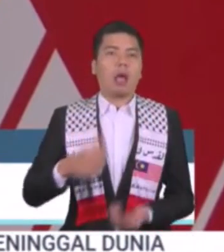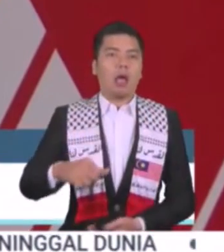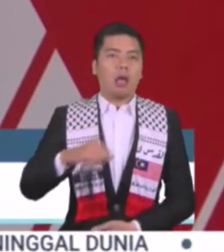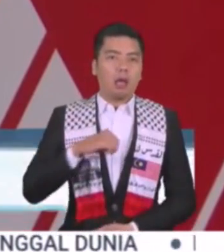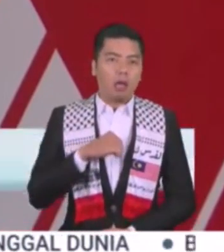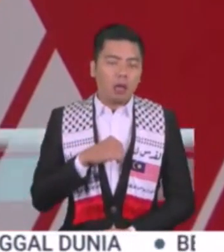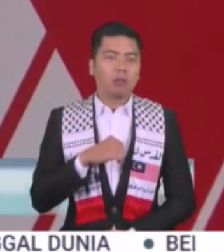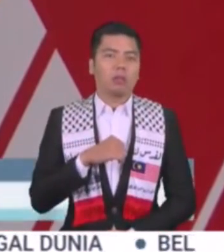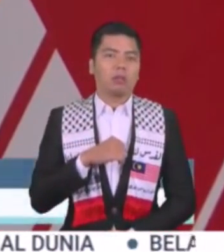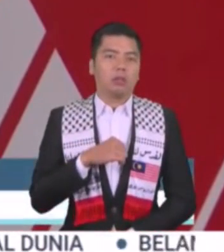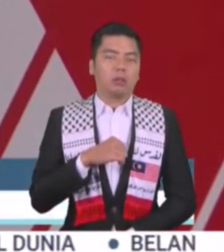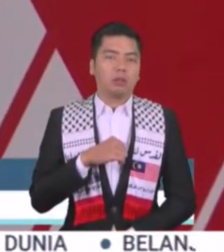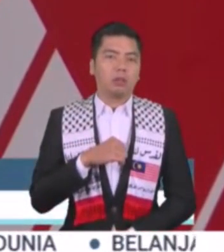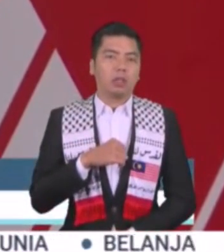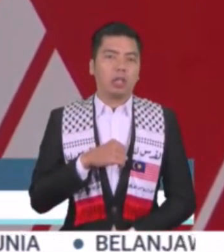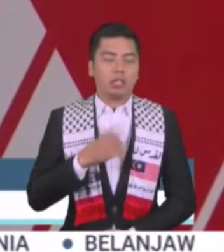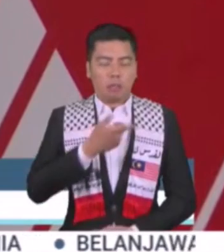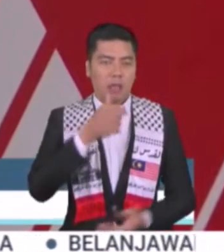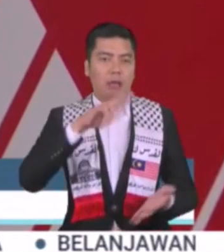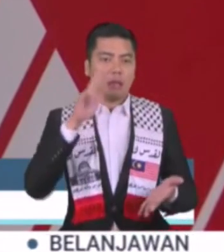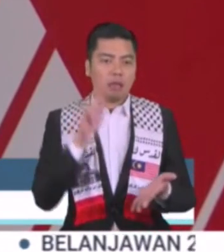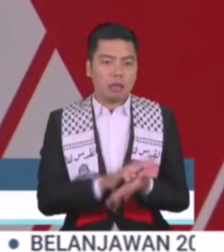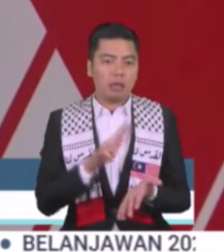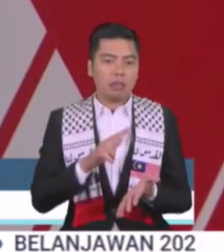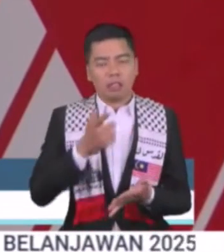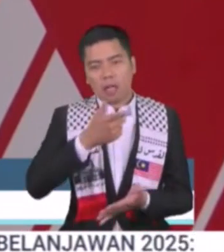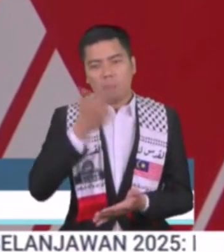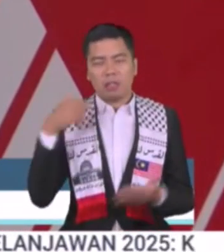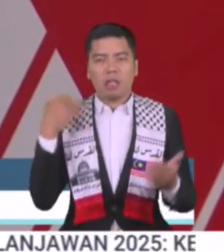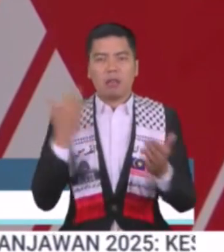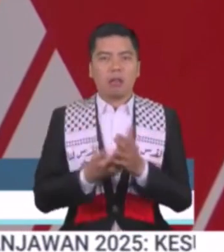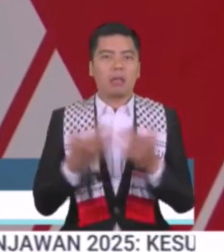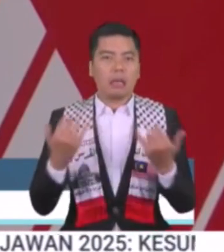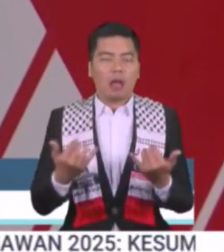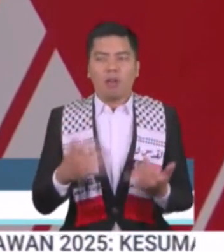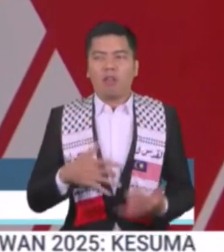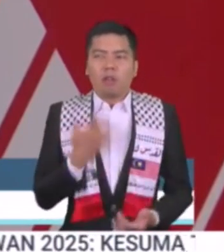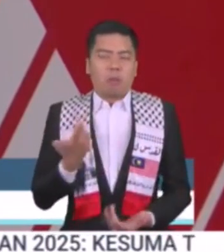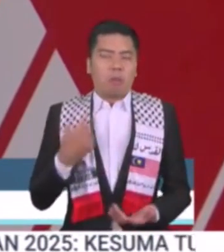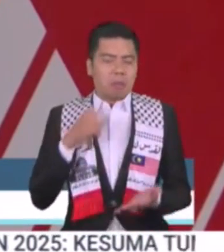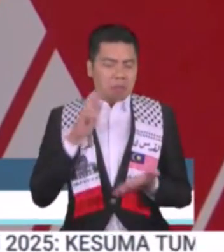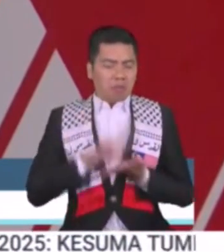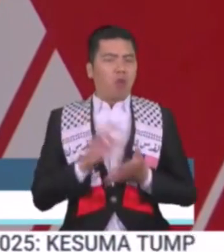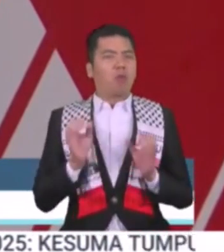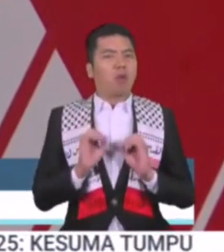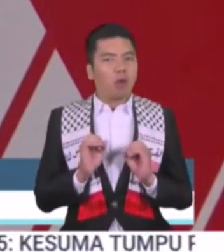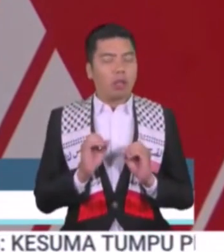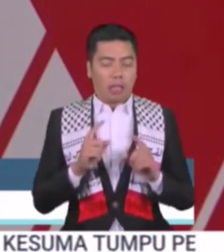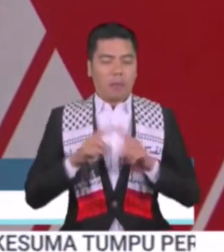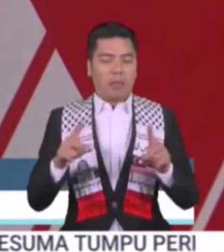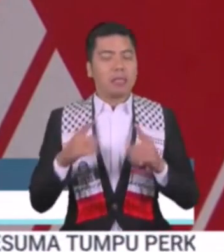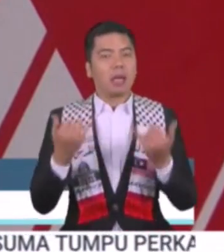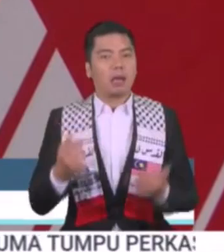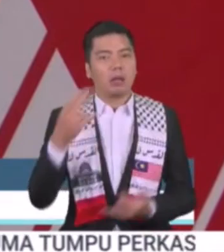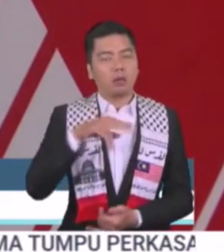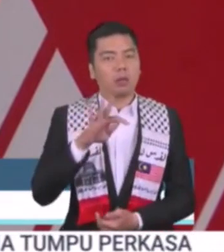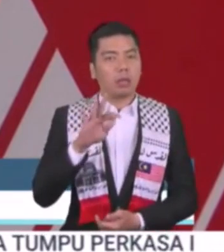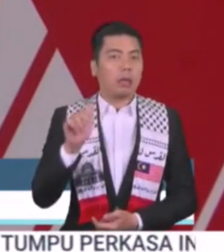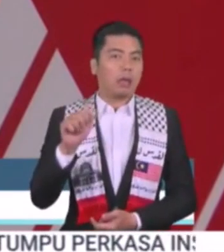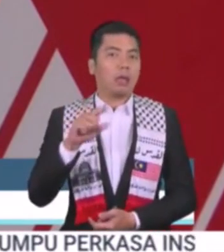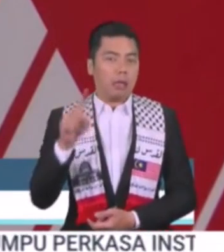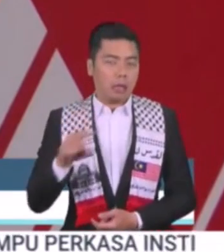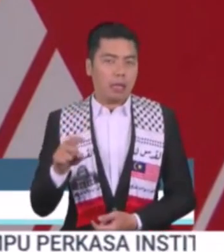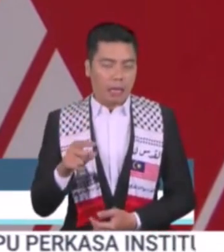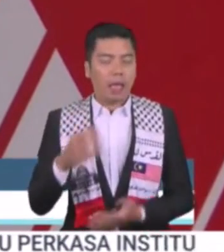diperakui, diiktiraf. Mungkin selama ini dia tak rasa dia ada diiktiraf, kan? Jadi ada ini, insyaAllah kita sangat-sangat